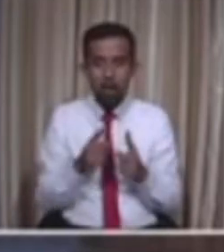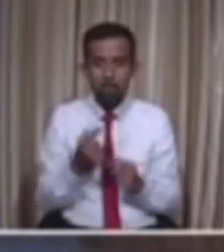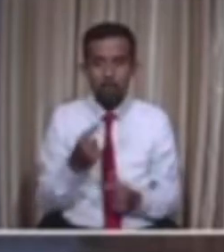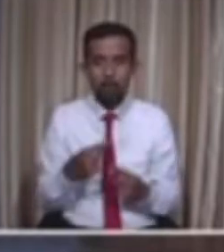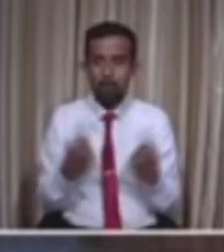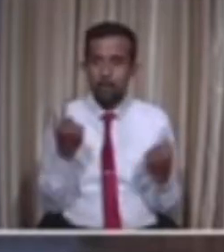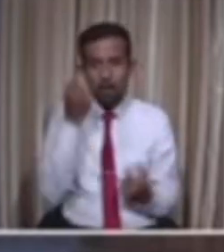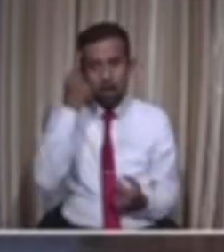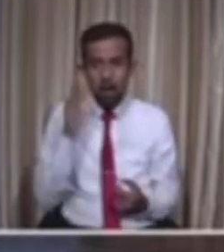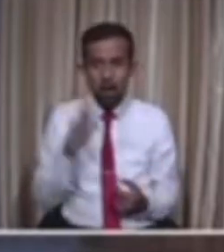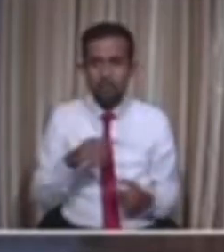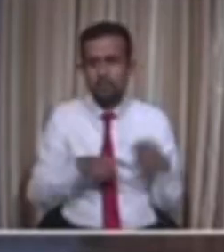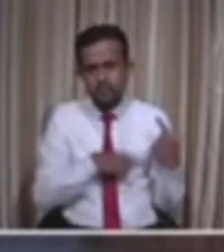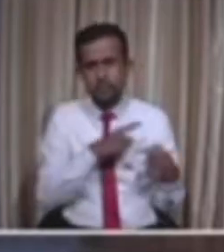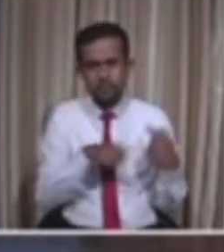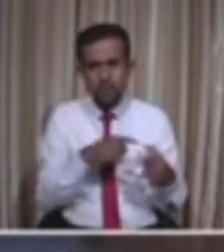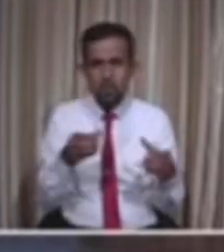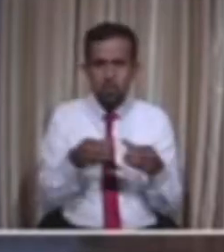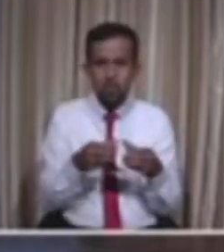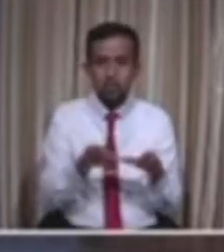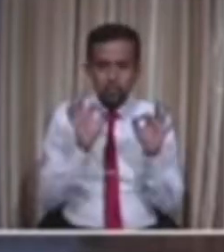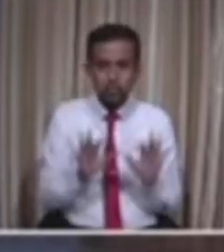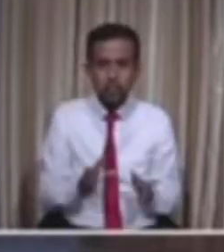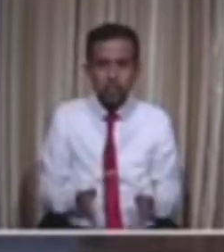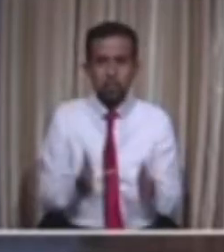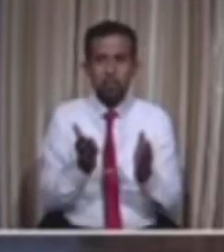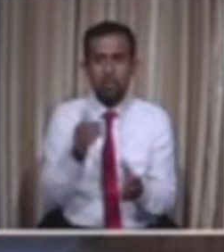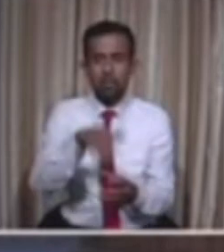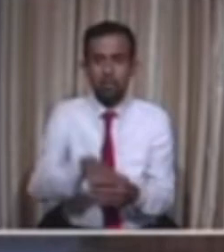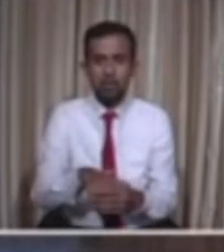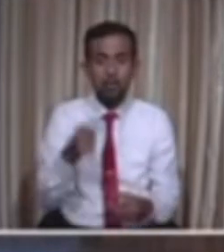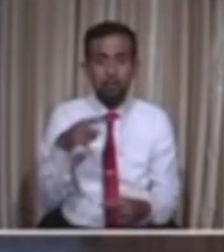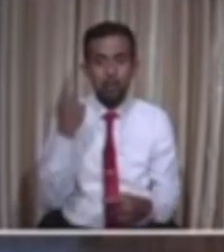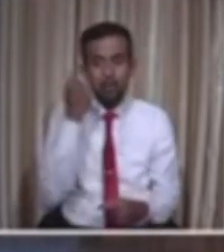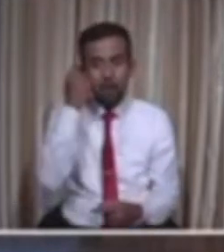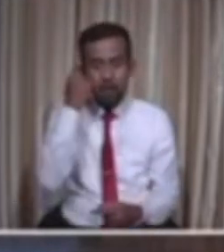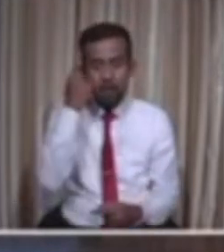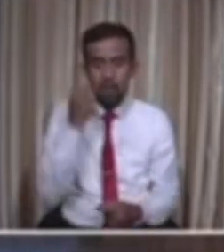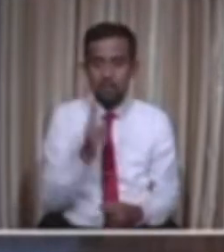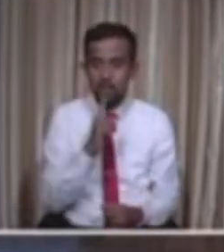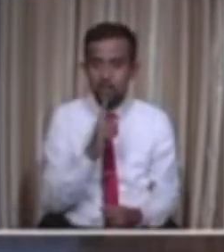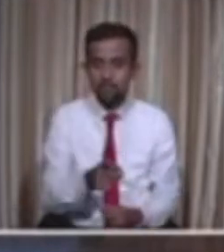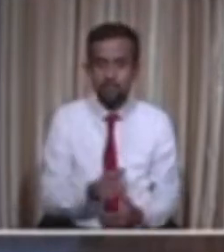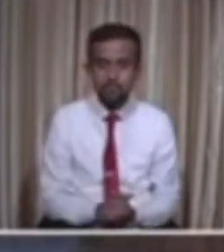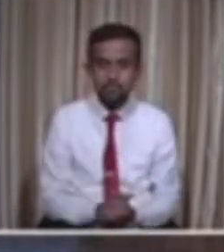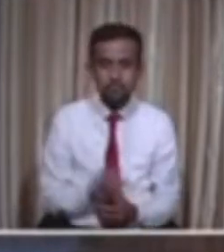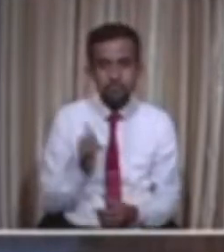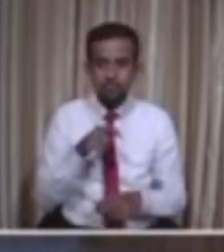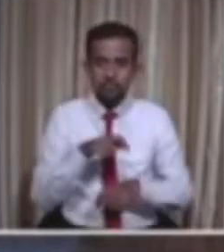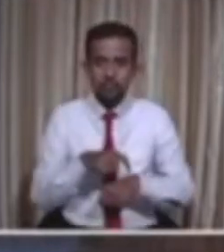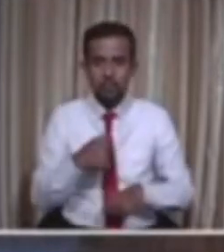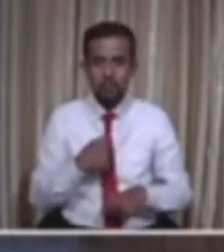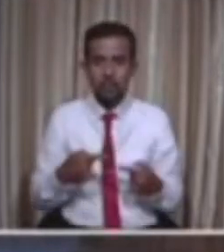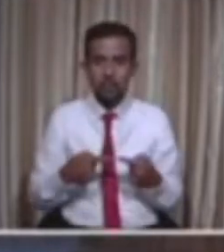දරුවා. හැබැයි අපි දිගින් දිගටම මේ පක්ෂ නිවැරදි මඟකට ගන්න තමයි අපි එහෙම වෙනස් මත අපි ඉදිරිපත් කරේ. සමහර ලාවට මට